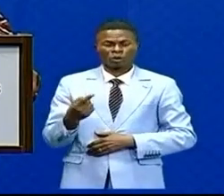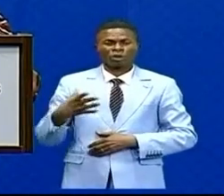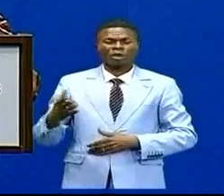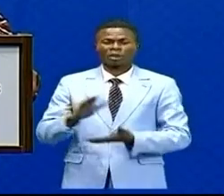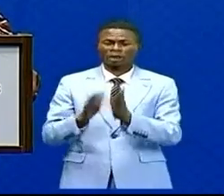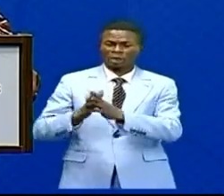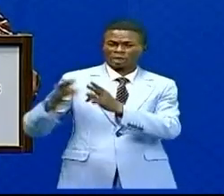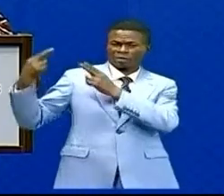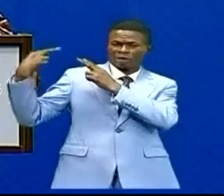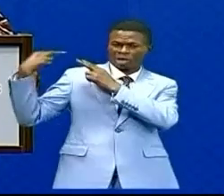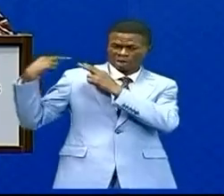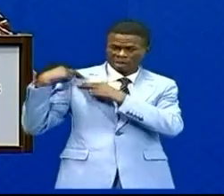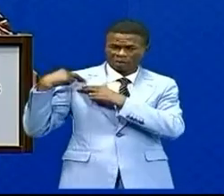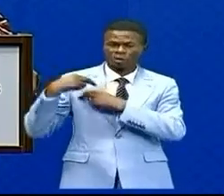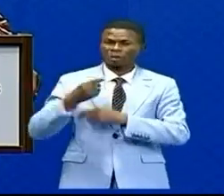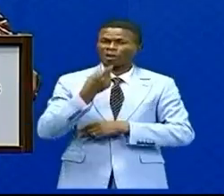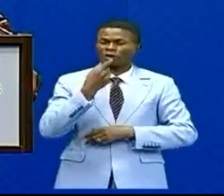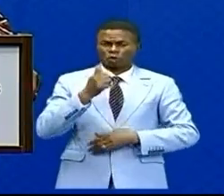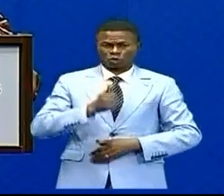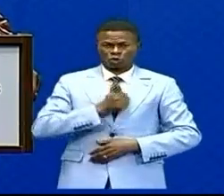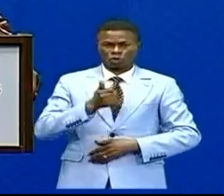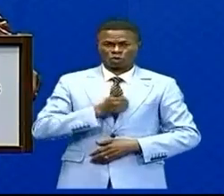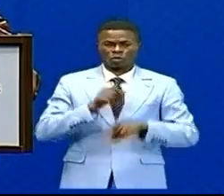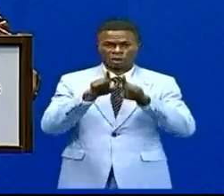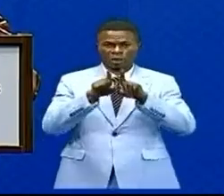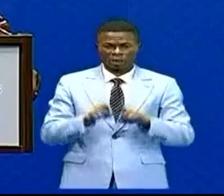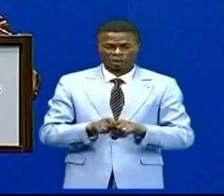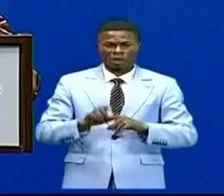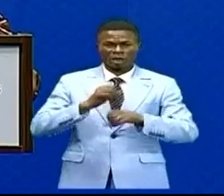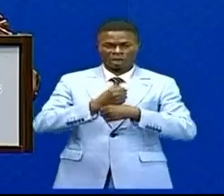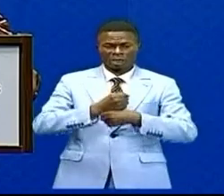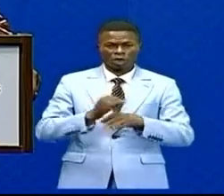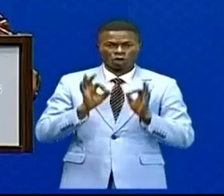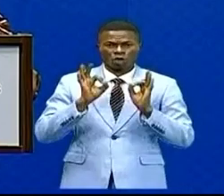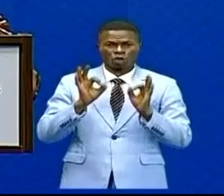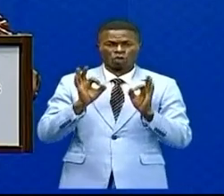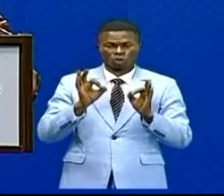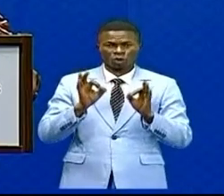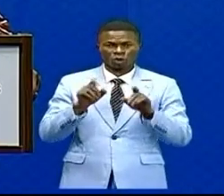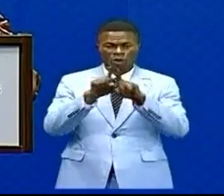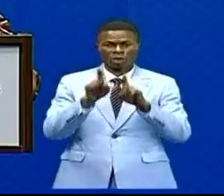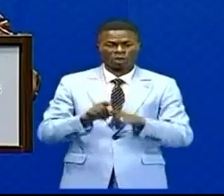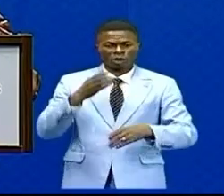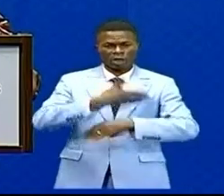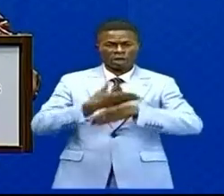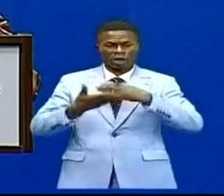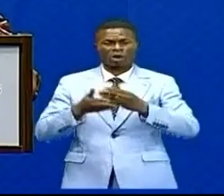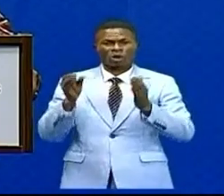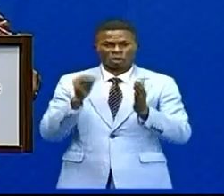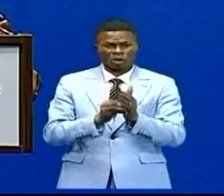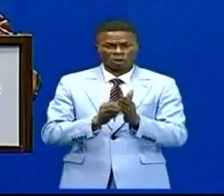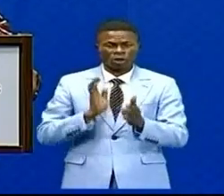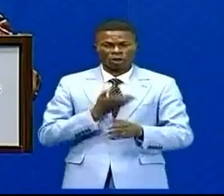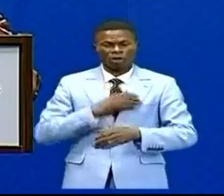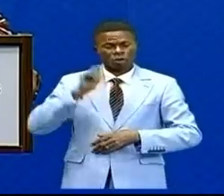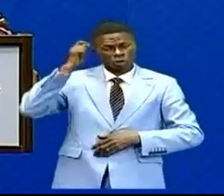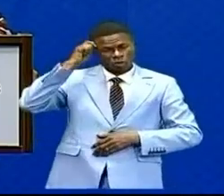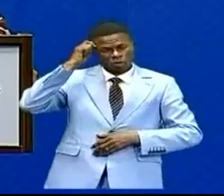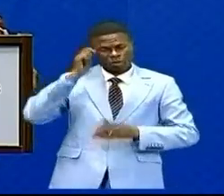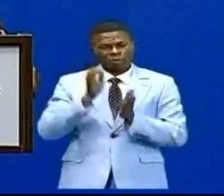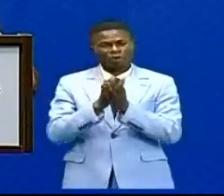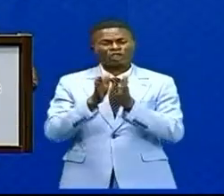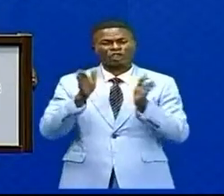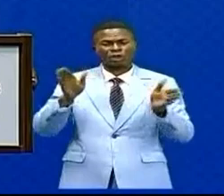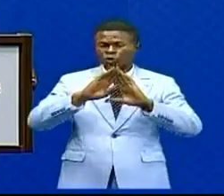notre histoire, mais aussi d'œuvrer à la restauration, si pas la reconstitution de notre mémoire collective.